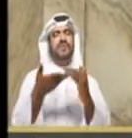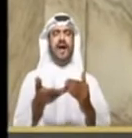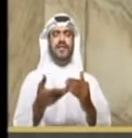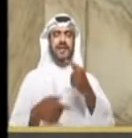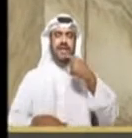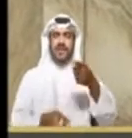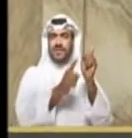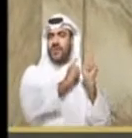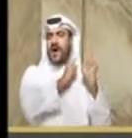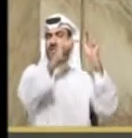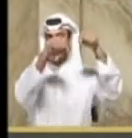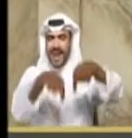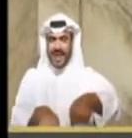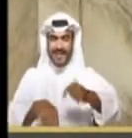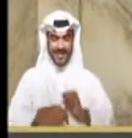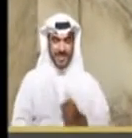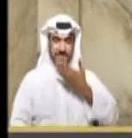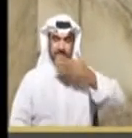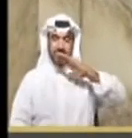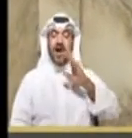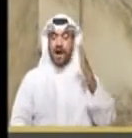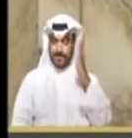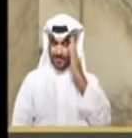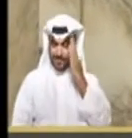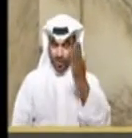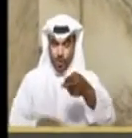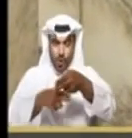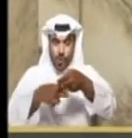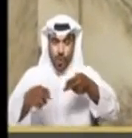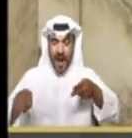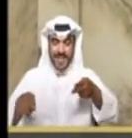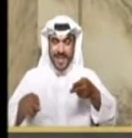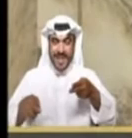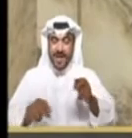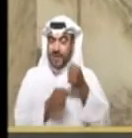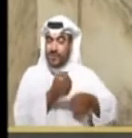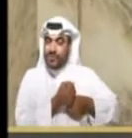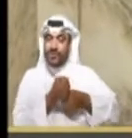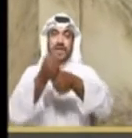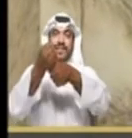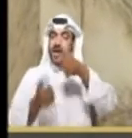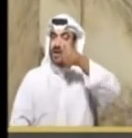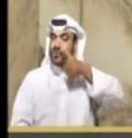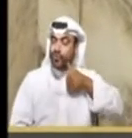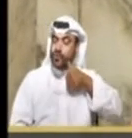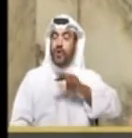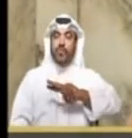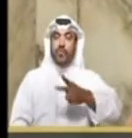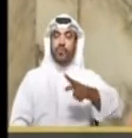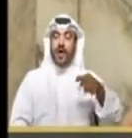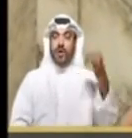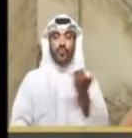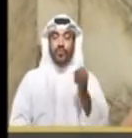عبر السنوات المختلفة، ومعلوم أن الكويت تدعم السودان في قضايا كثيرة على رأسها